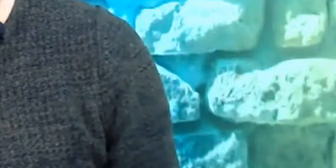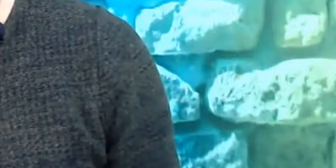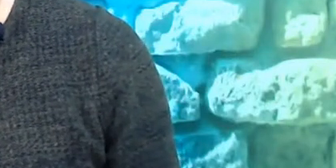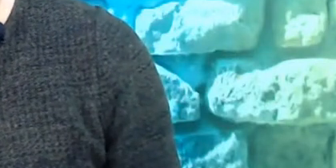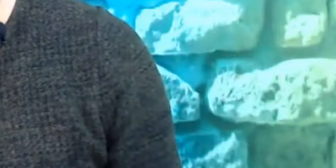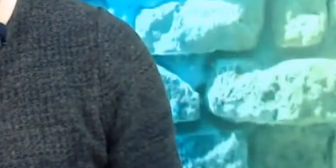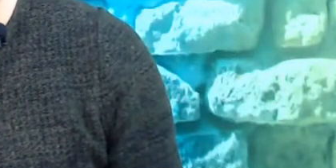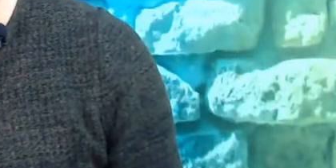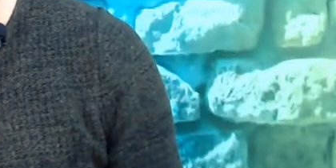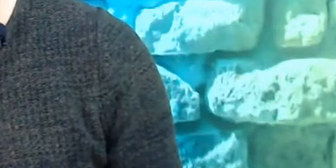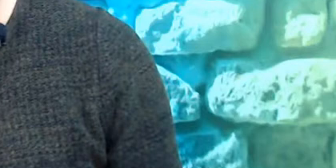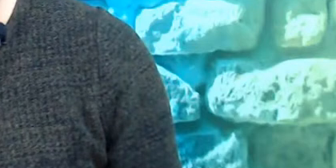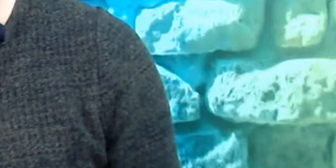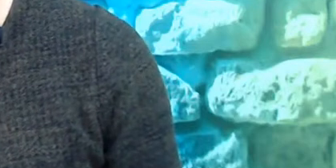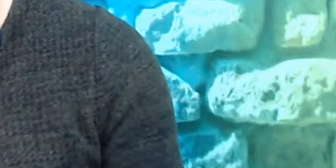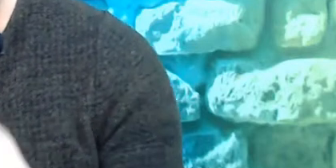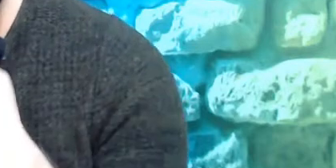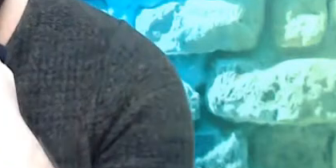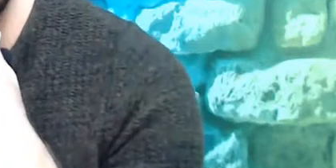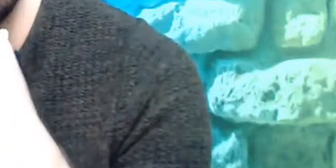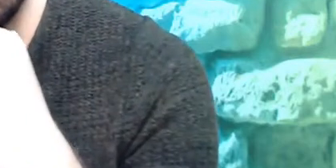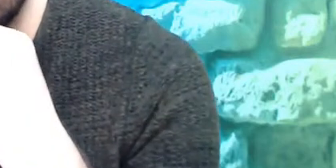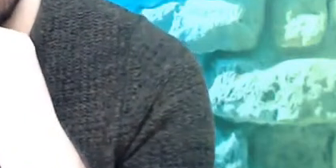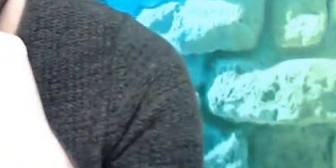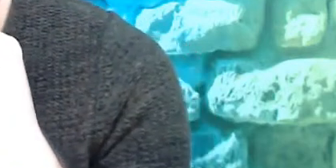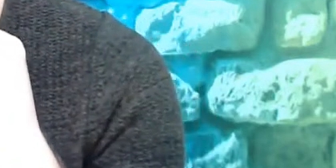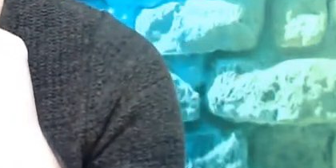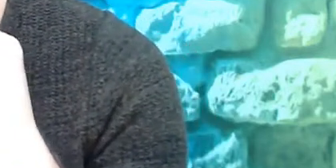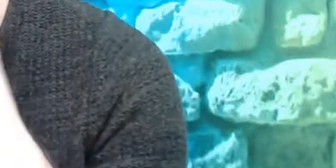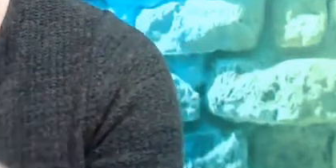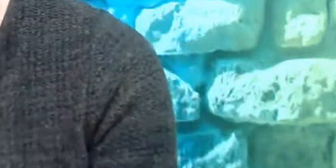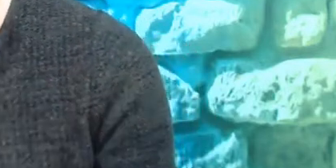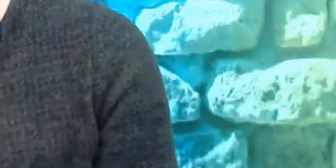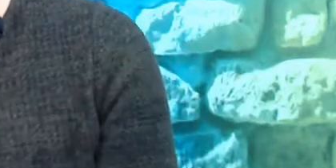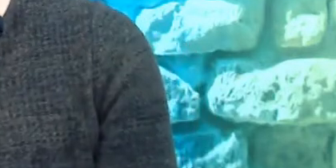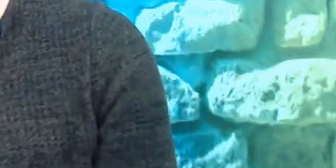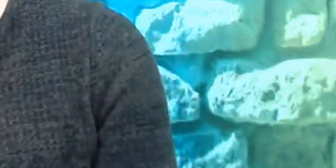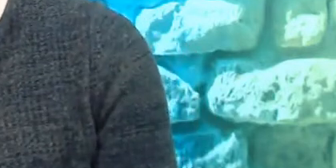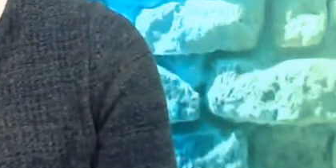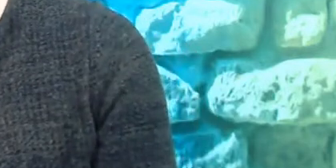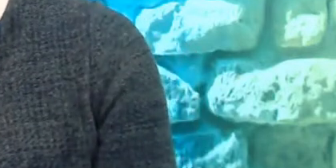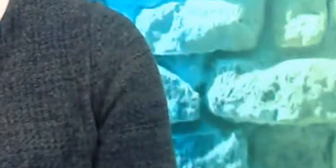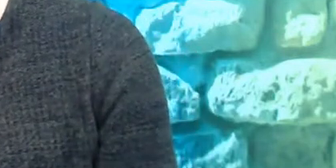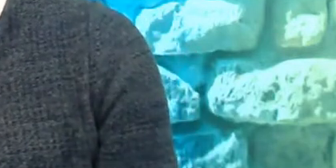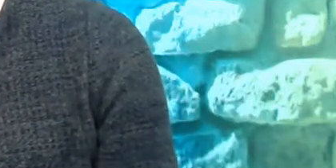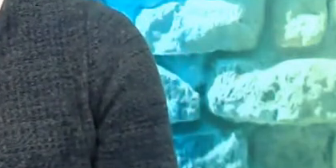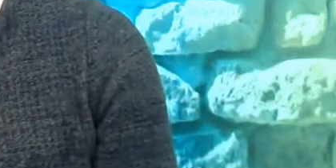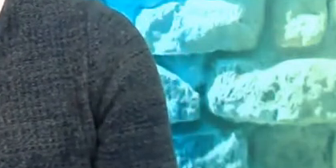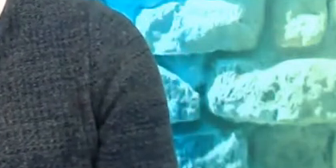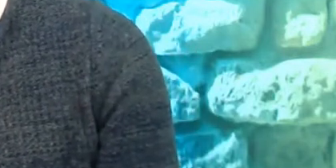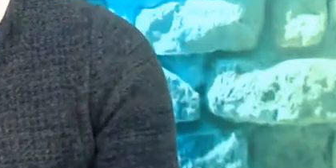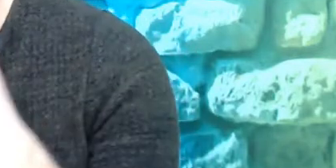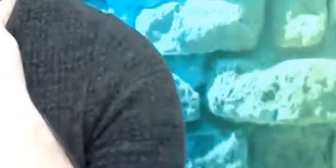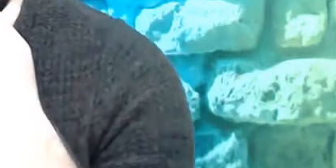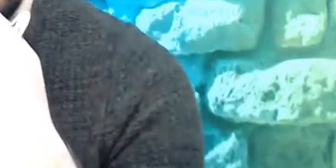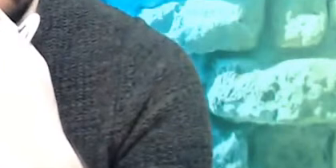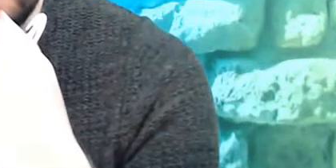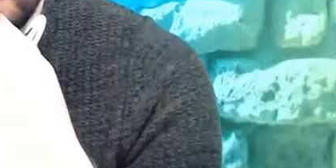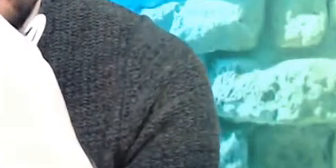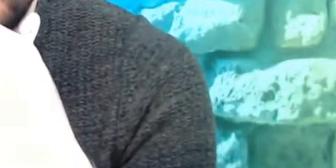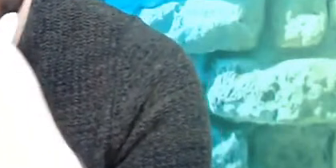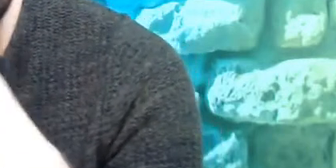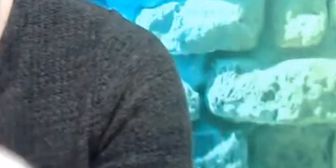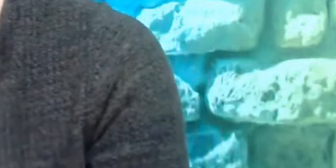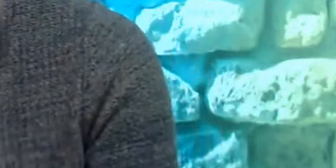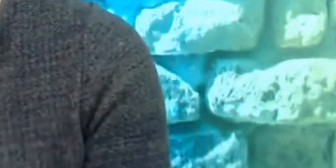butonuyla bize destek olurlarsa seviniriz. En azından kendi kanalda da sahip çıkmış olacaksınız. Ayrıca da dediğim gibi